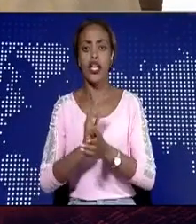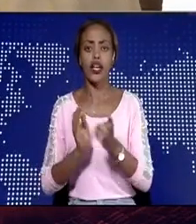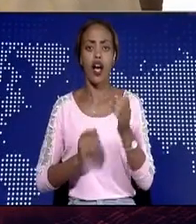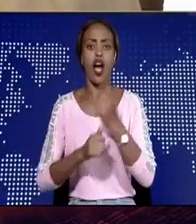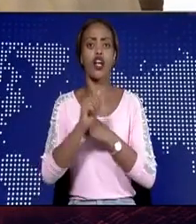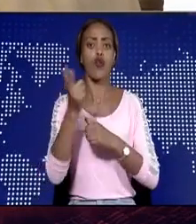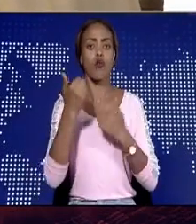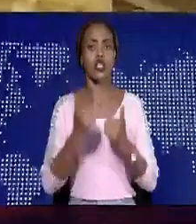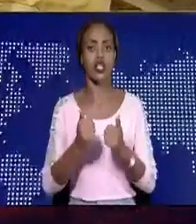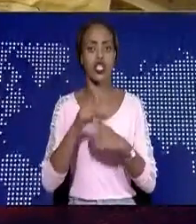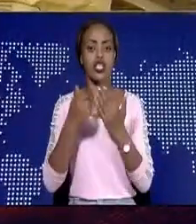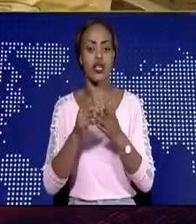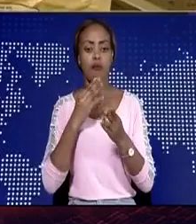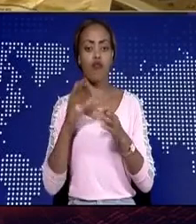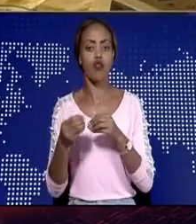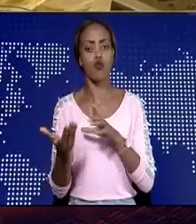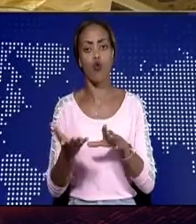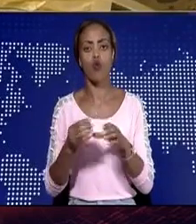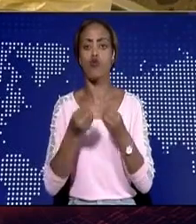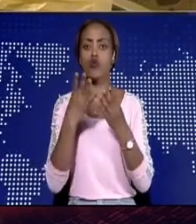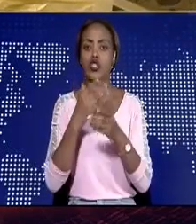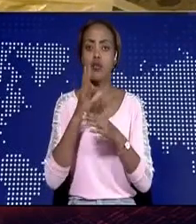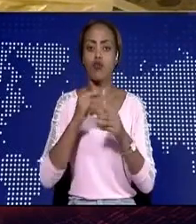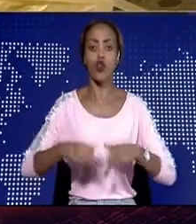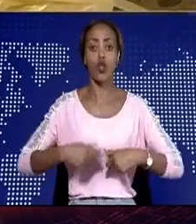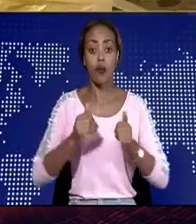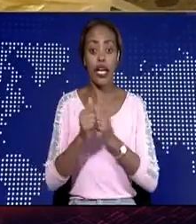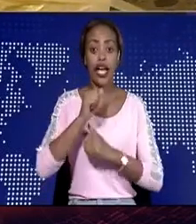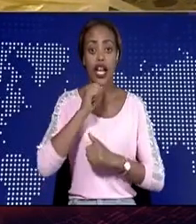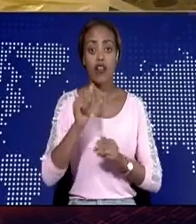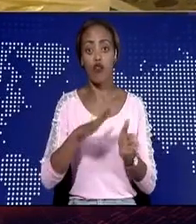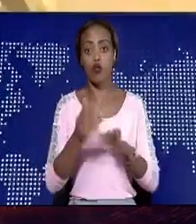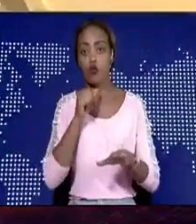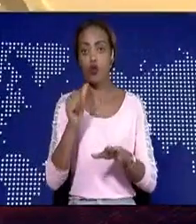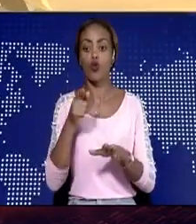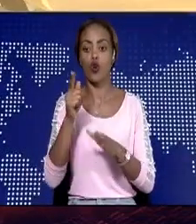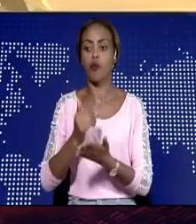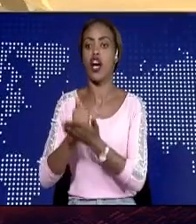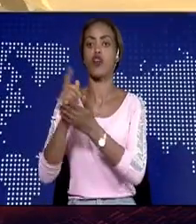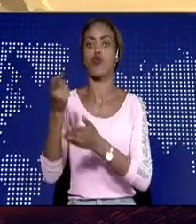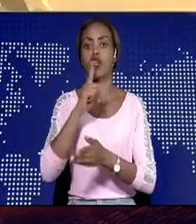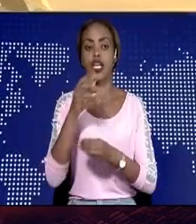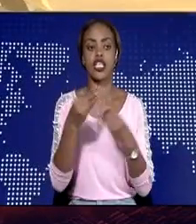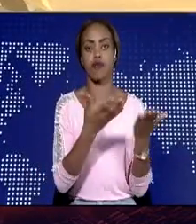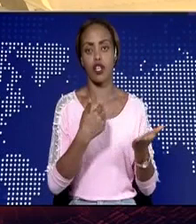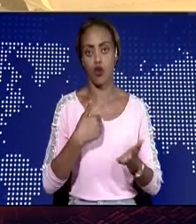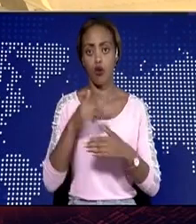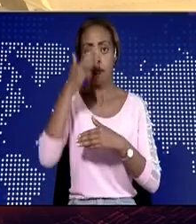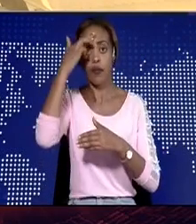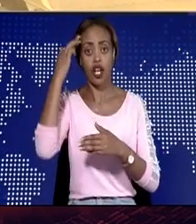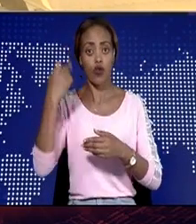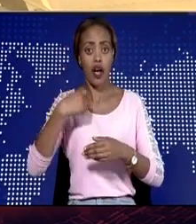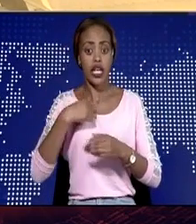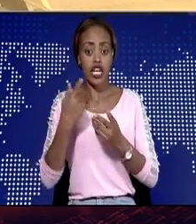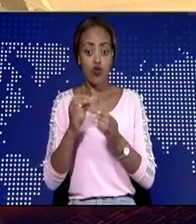تحدقاتاتن دم فاسيسوهم دم متك يسئينهم هوتهم كي حلف ياو نعوهم حاجز كوني لكسوزر لهم وغنياتو انا